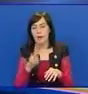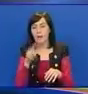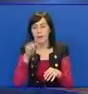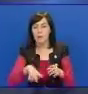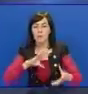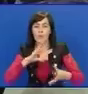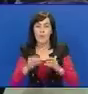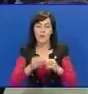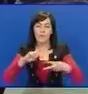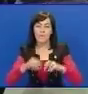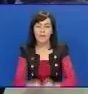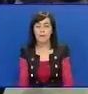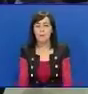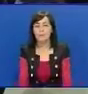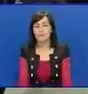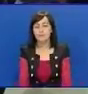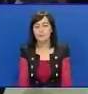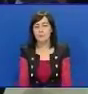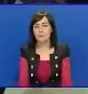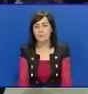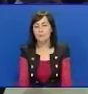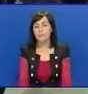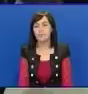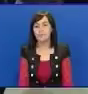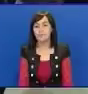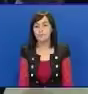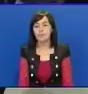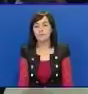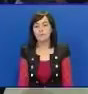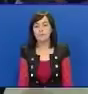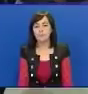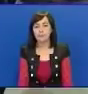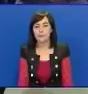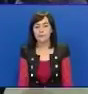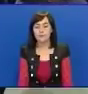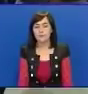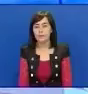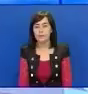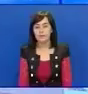ортақ мәселе. Кенжехан Дүйсенбі, Батыр Оразбек, Олжас Байтуов, оңтүстік ақпарат.